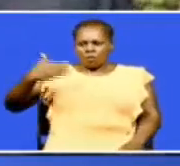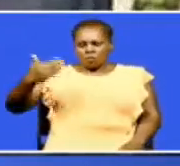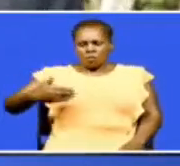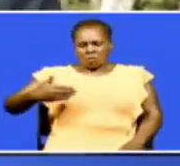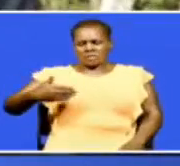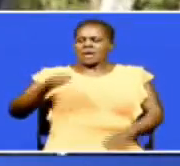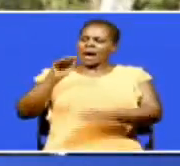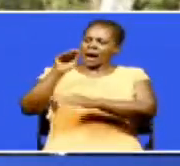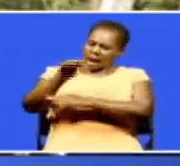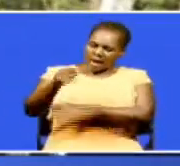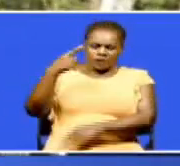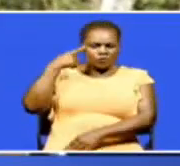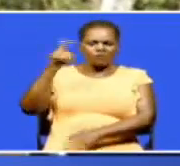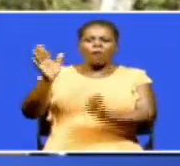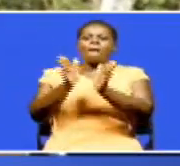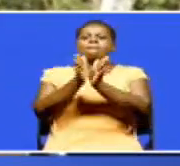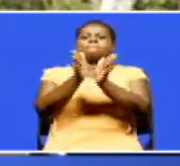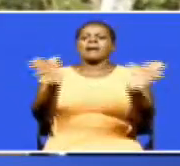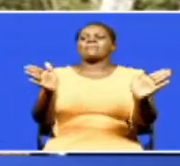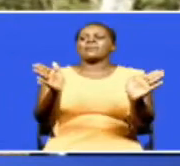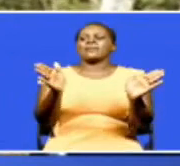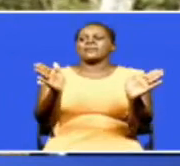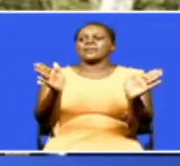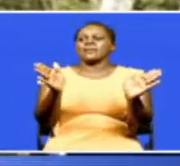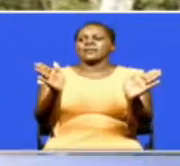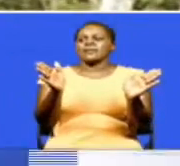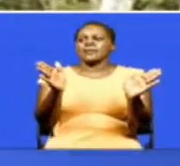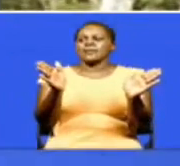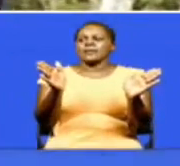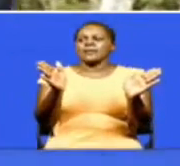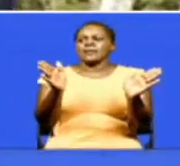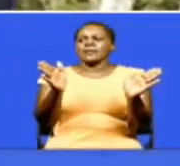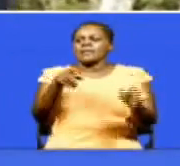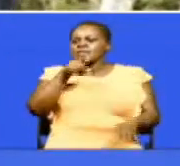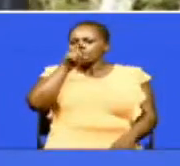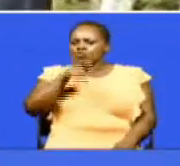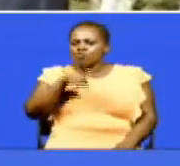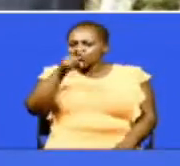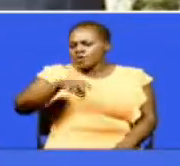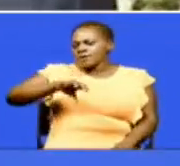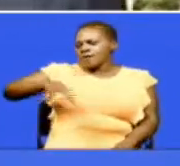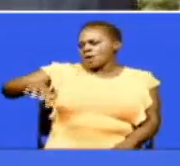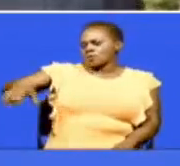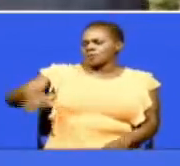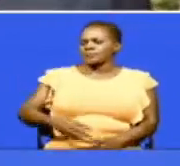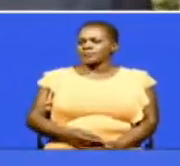do with the people or for the people of Kitui County.